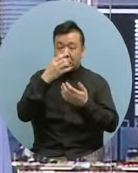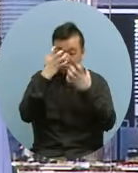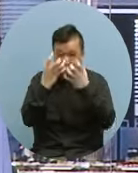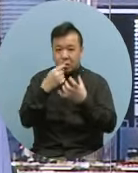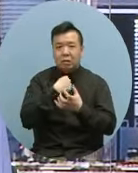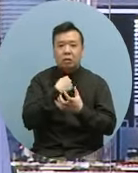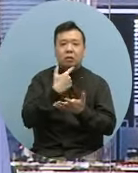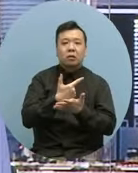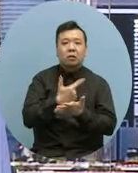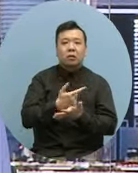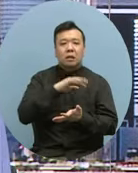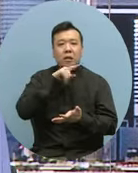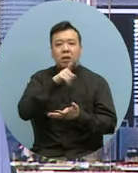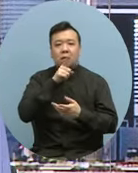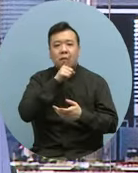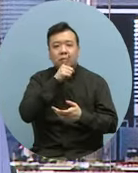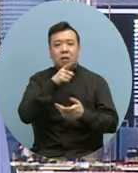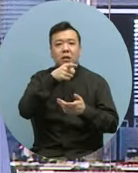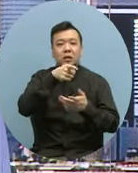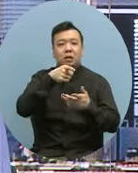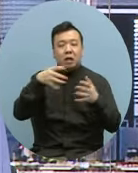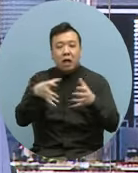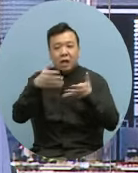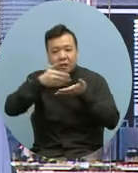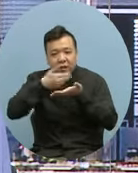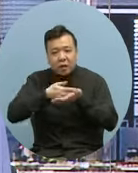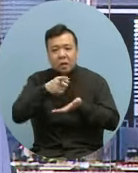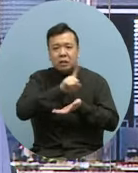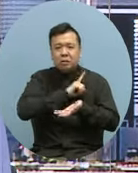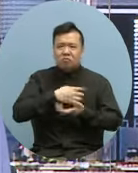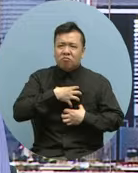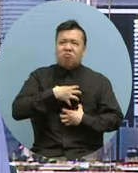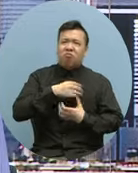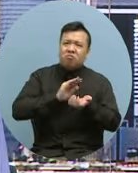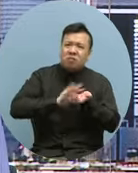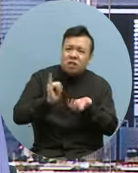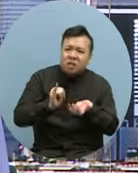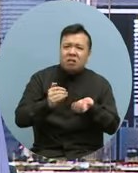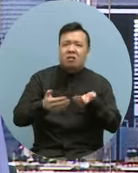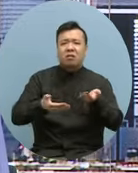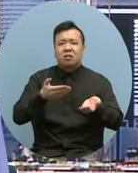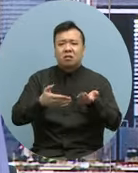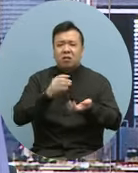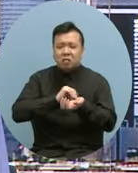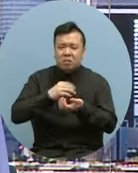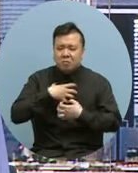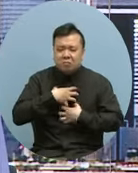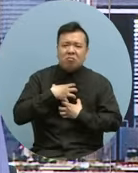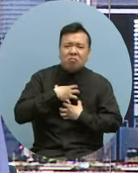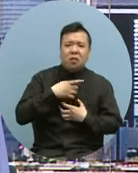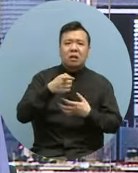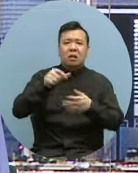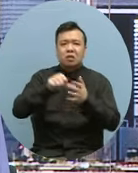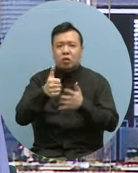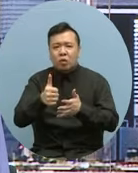能即係如果參加母親節食飯嘅人士，咁如果佢自己都覺得有啲唔舒服啊，或者有啲病徵咧，就最